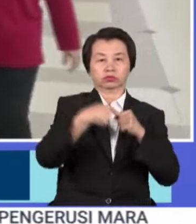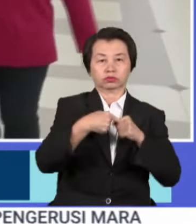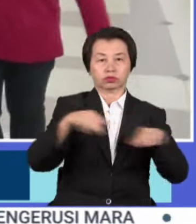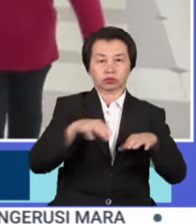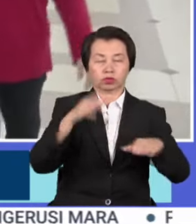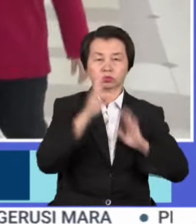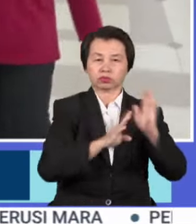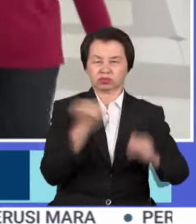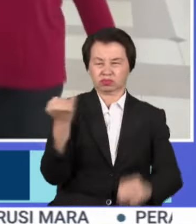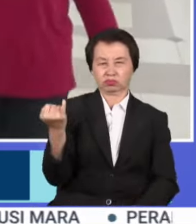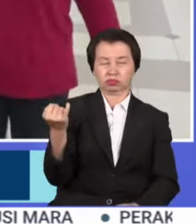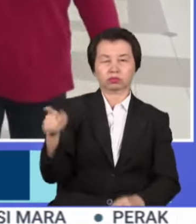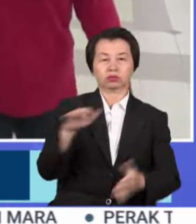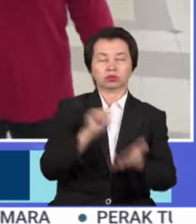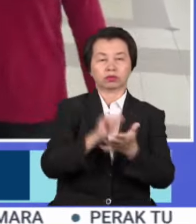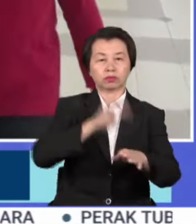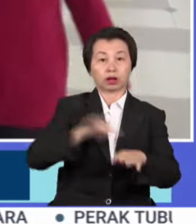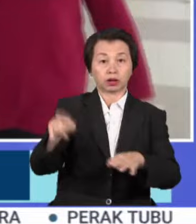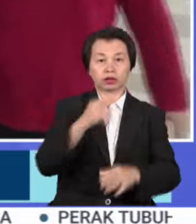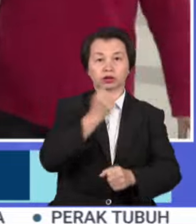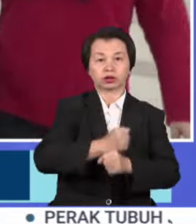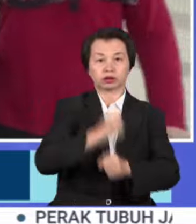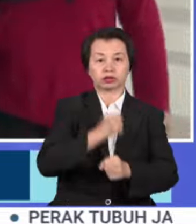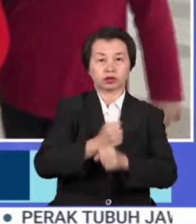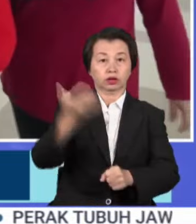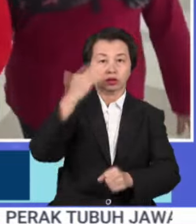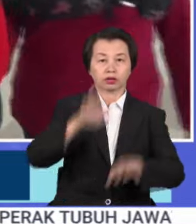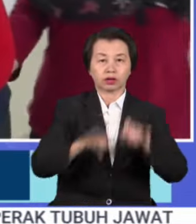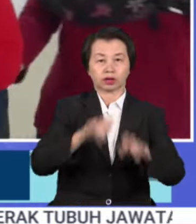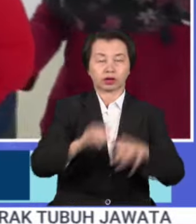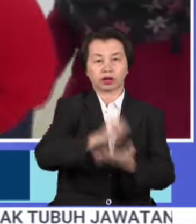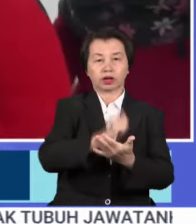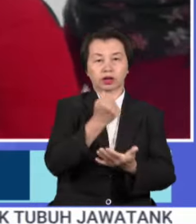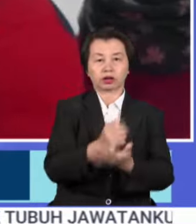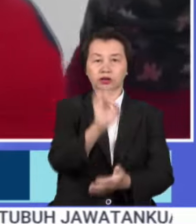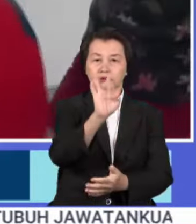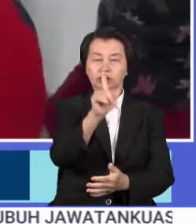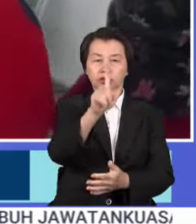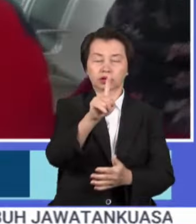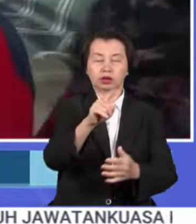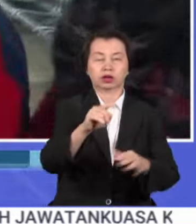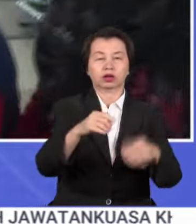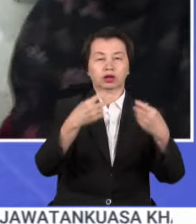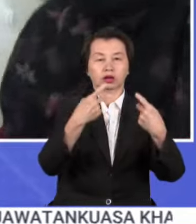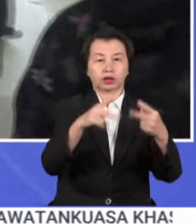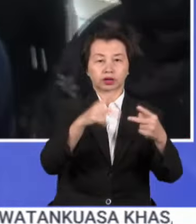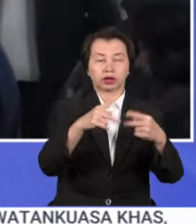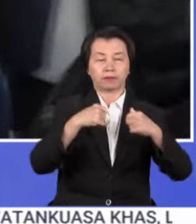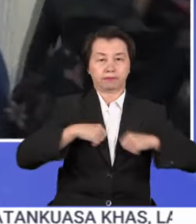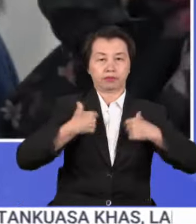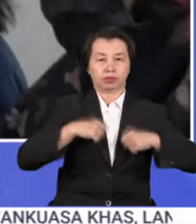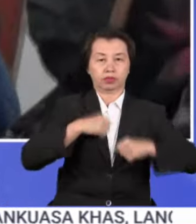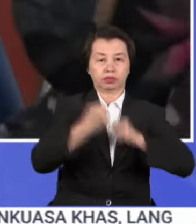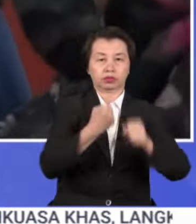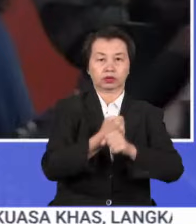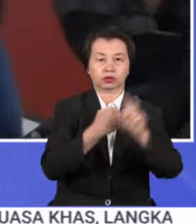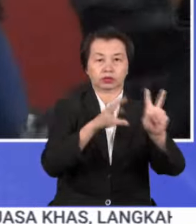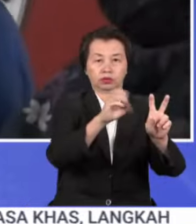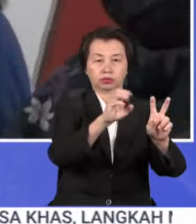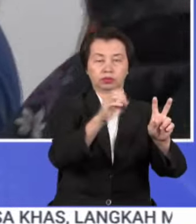melakukan perbuatan itu ketika bertugas sebagai kerani akaun di sebuah gedung pakaian pada 2015